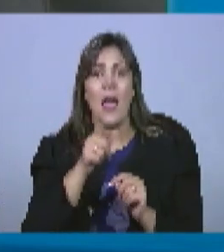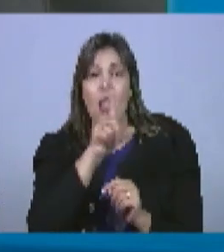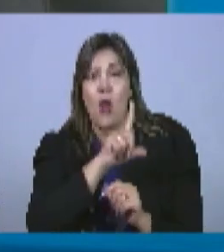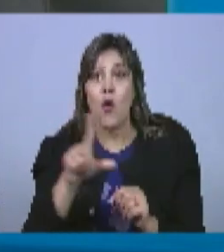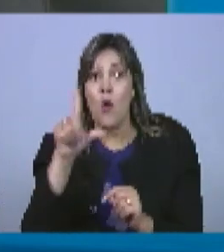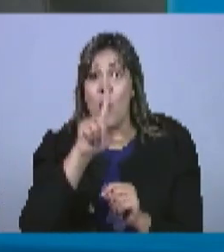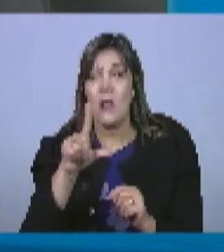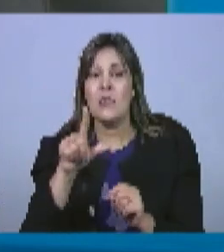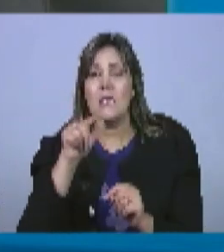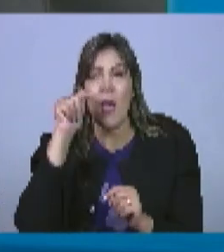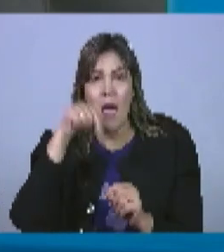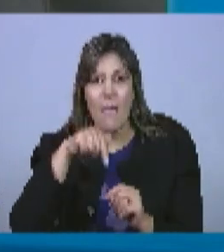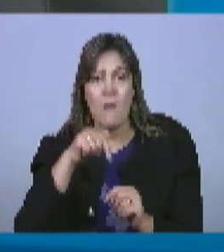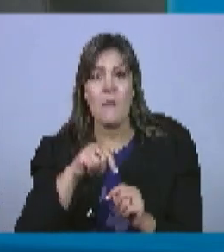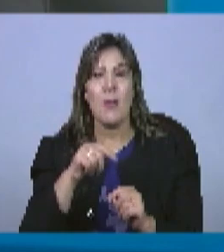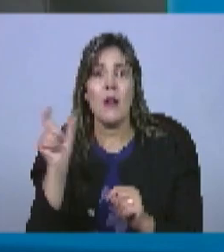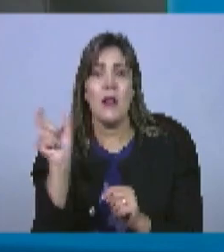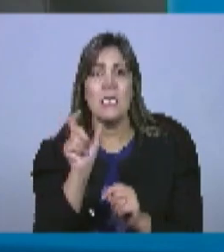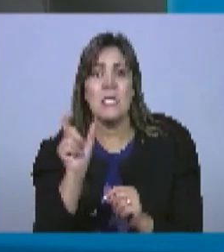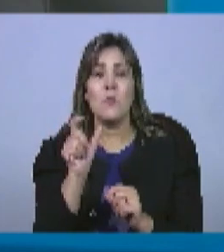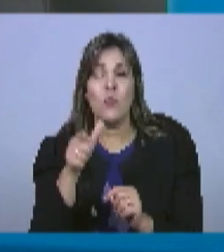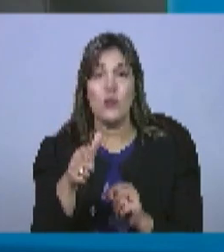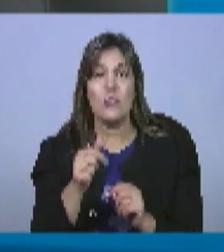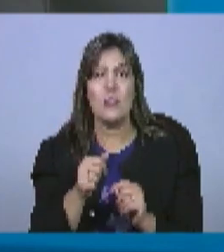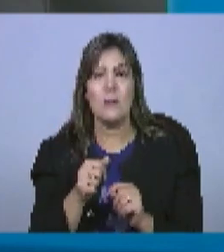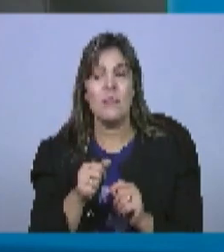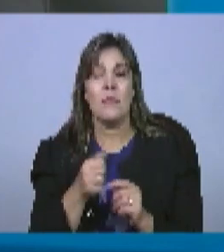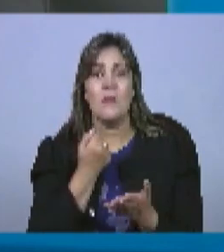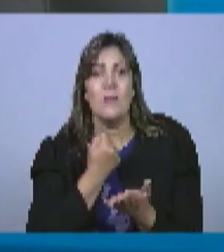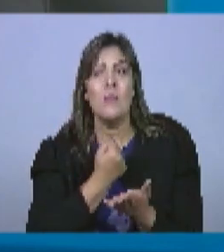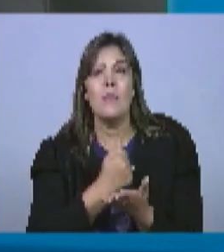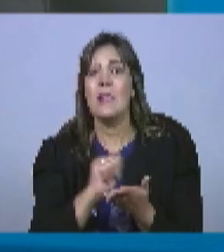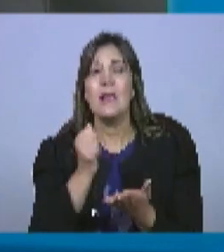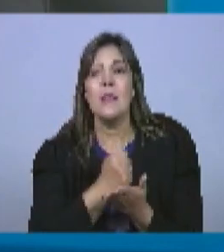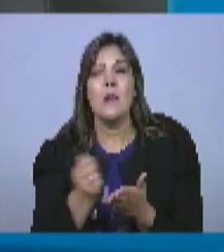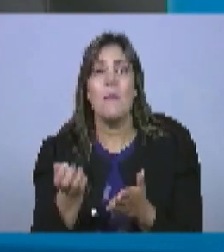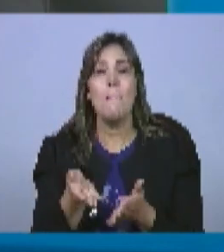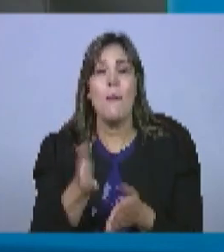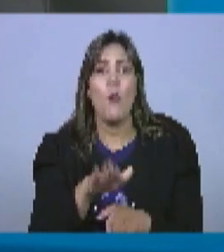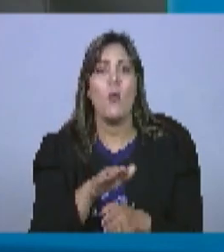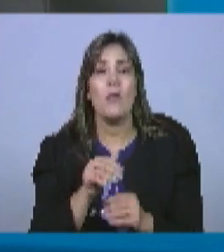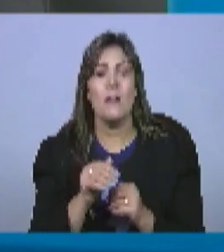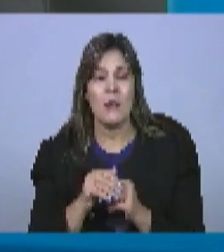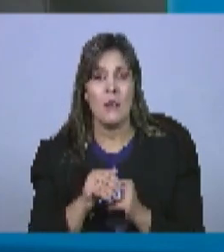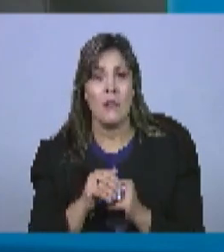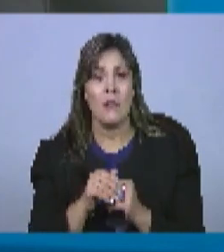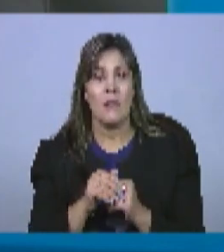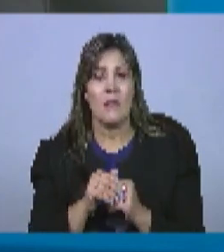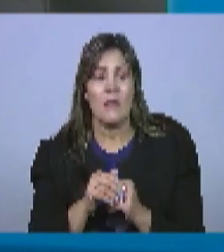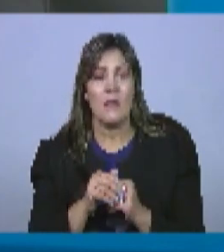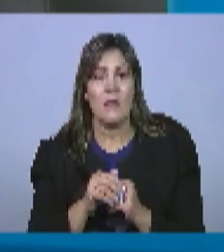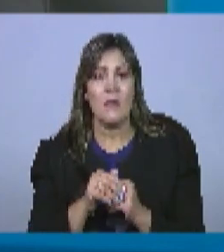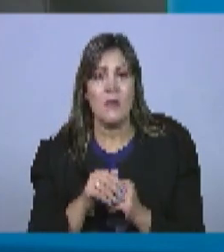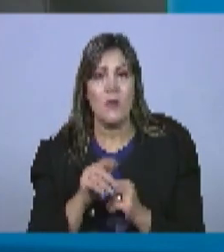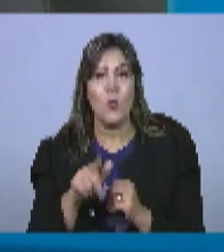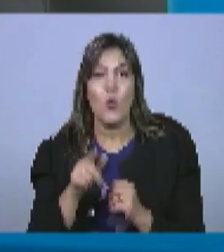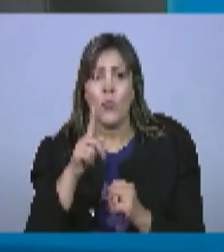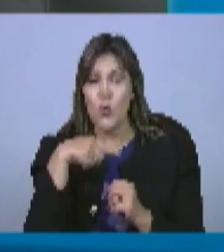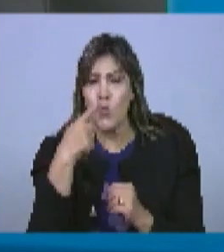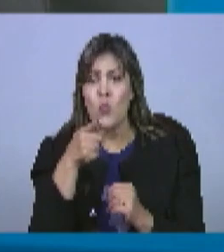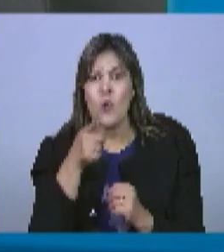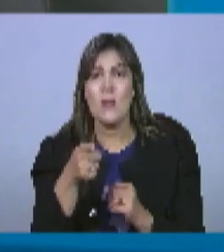من حركات الاسلاميه التي تناصب العداء وبتعتبر